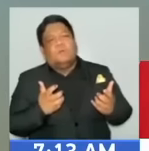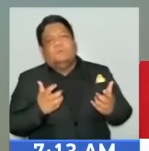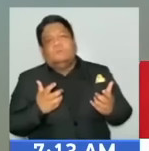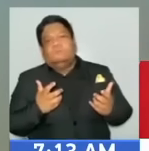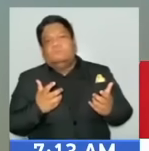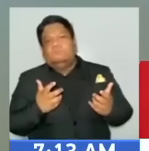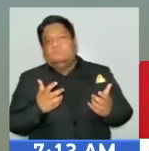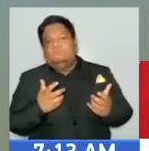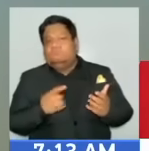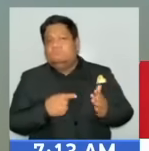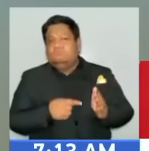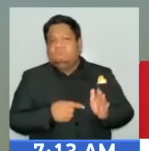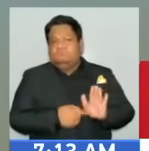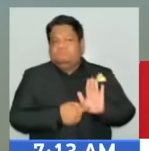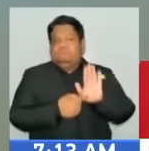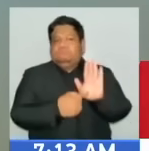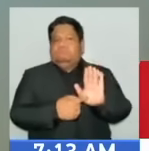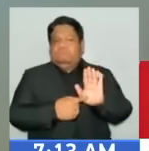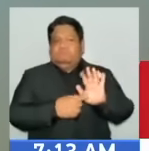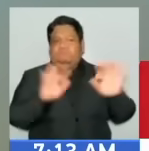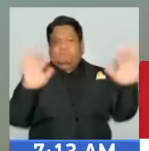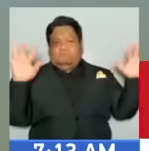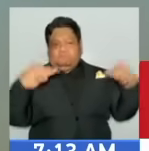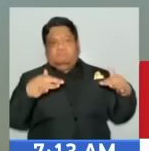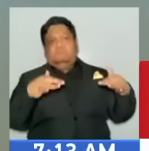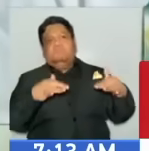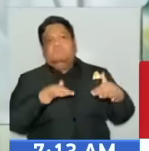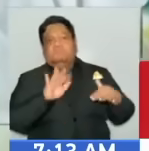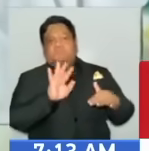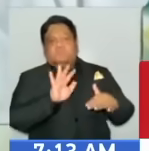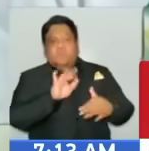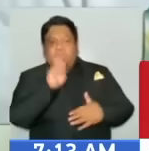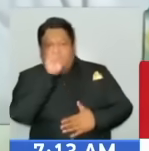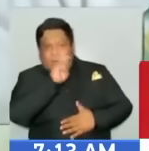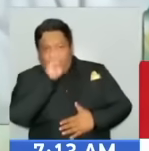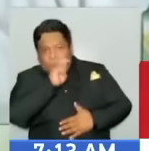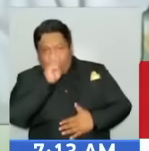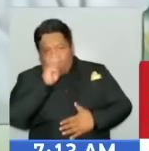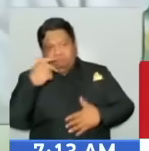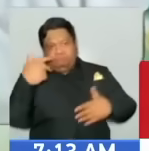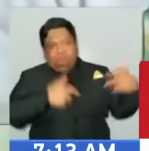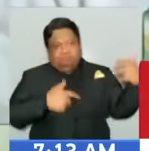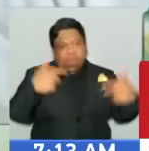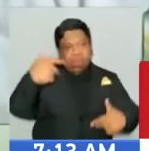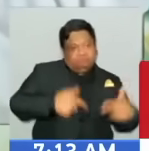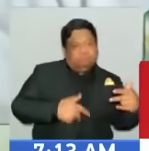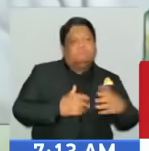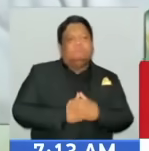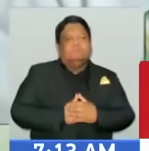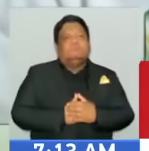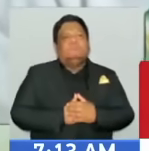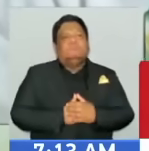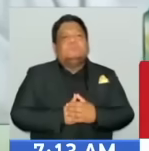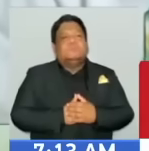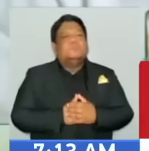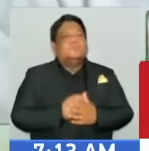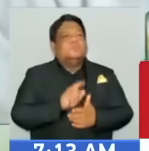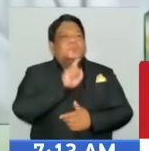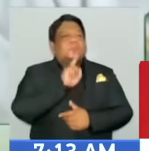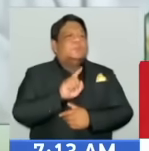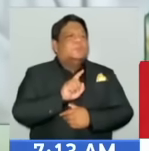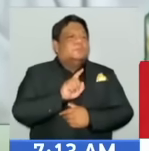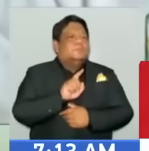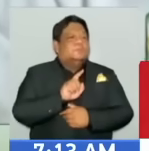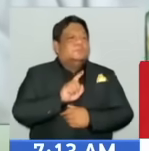napansin yung mga Tagalog rap. Yung pure, kasi iba rin yung parang patas nun eh, yung